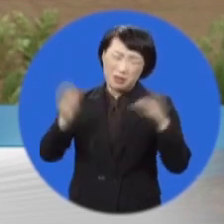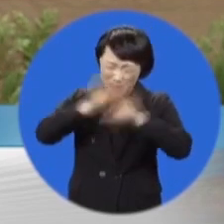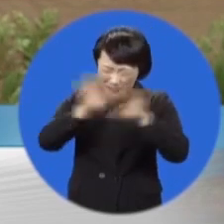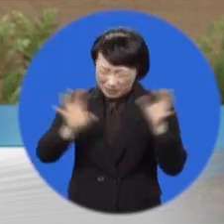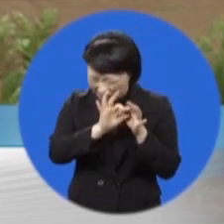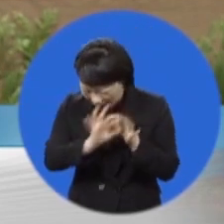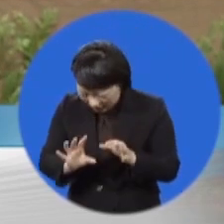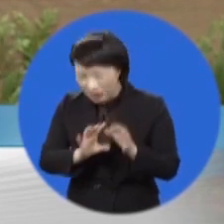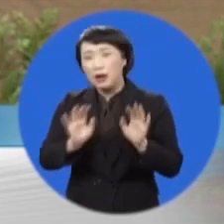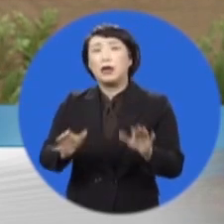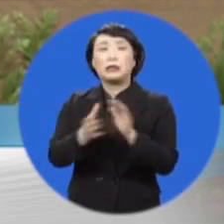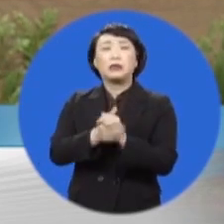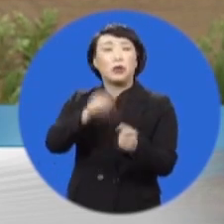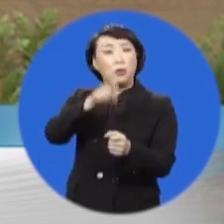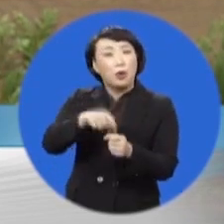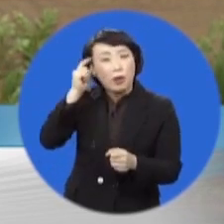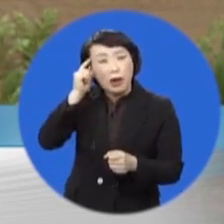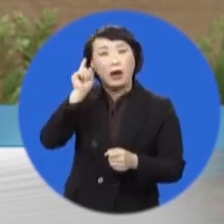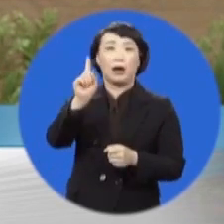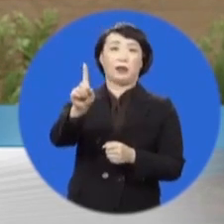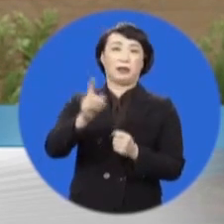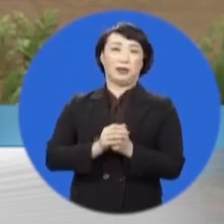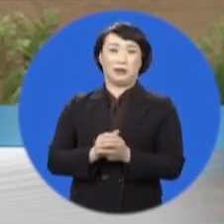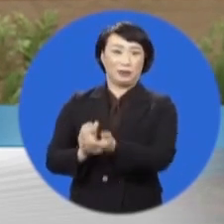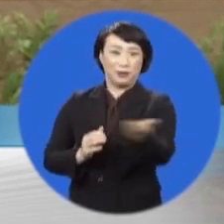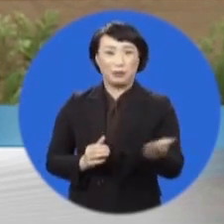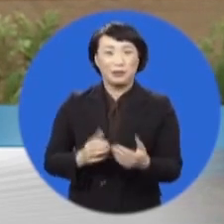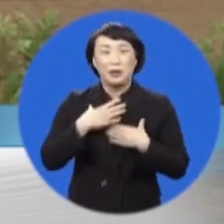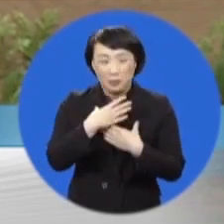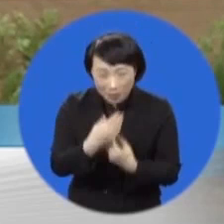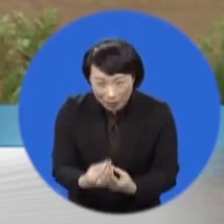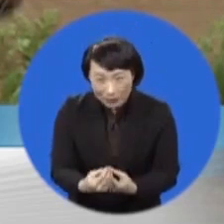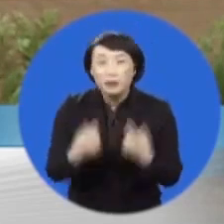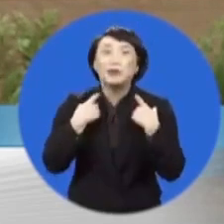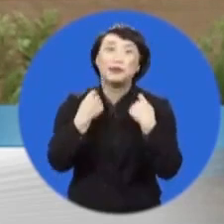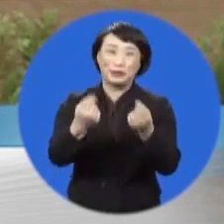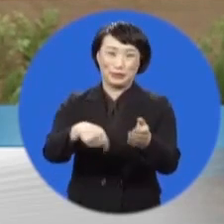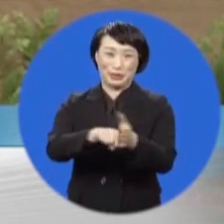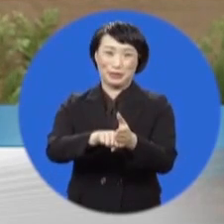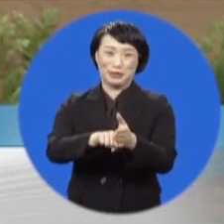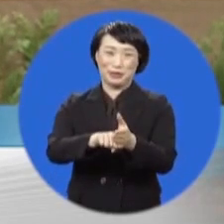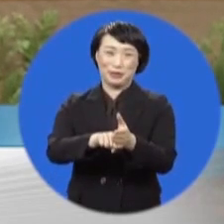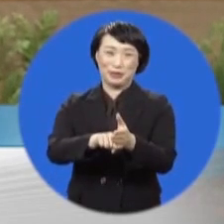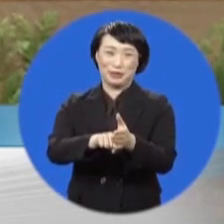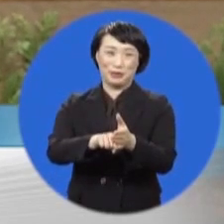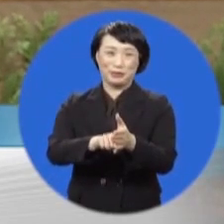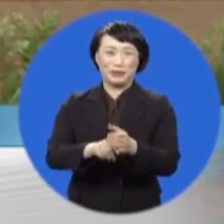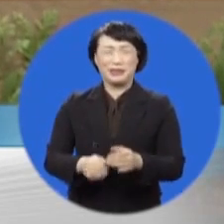기로 하는 이유가 뭐냐 따 1 여러분의 안녕 질서 가 유지되기 1 에